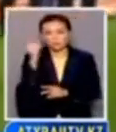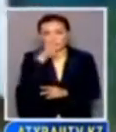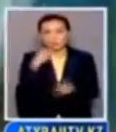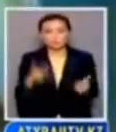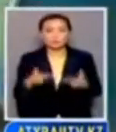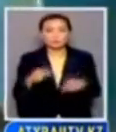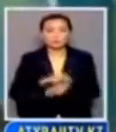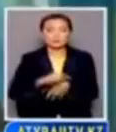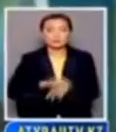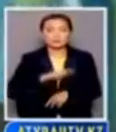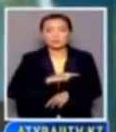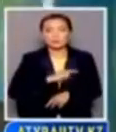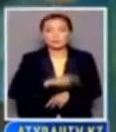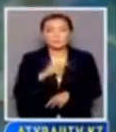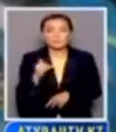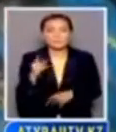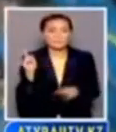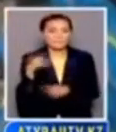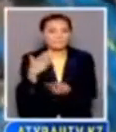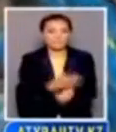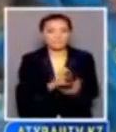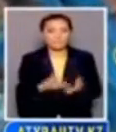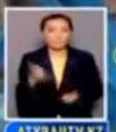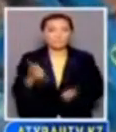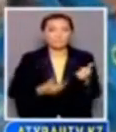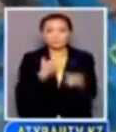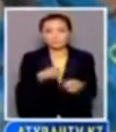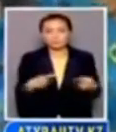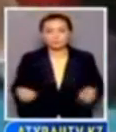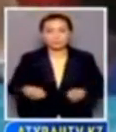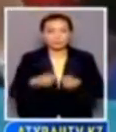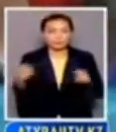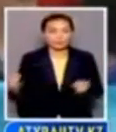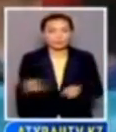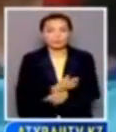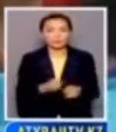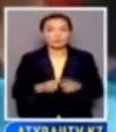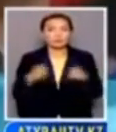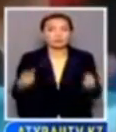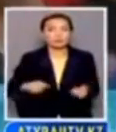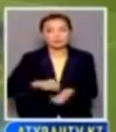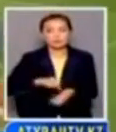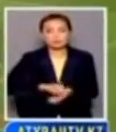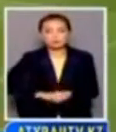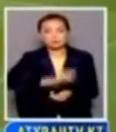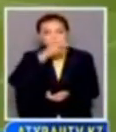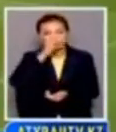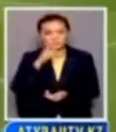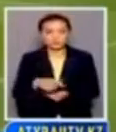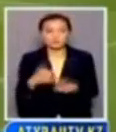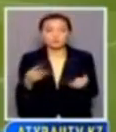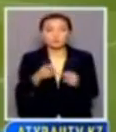онлайн трансляция жүргізген рекордсмен. Әлемдік додада өзге құрлықтан алғаш болып тікелей эфир жасаған майталман.